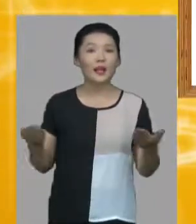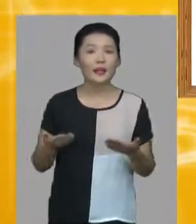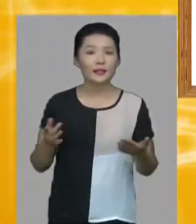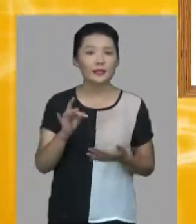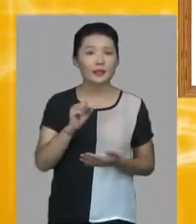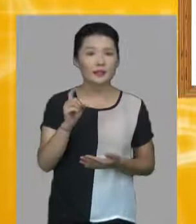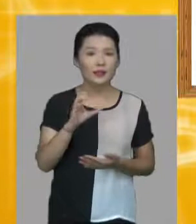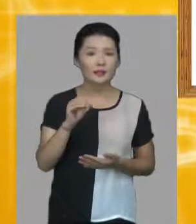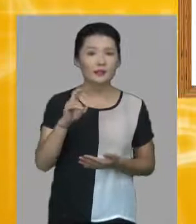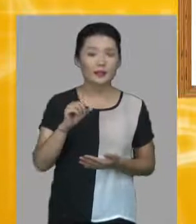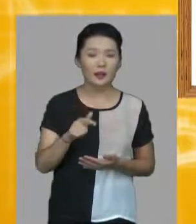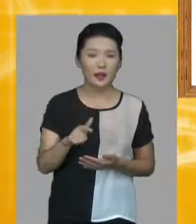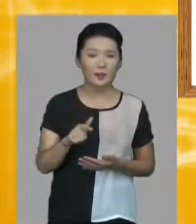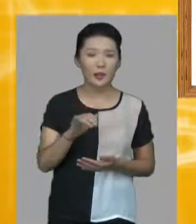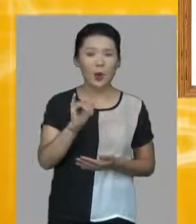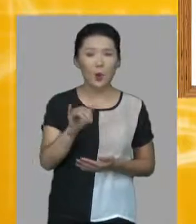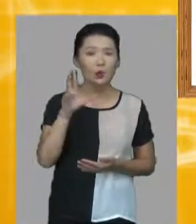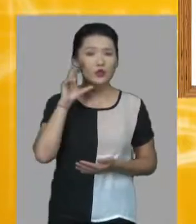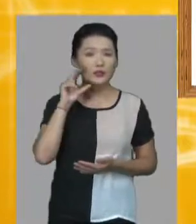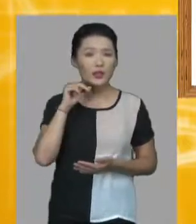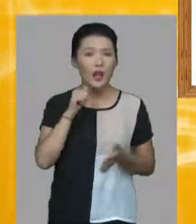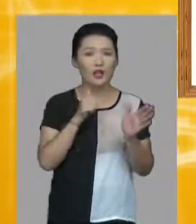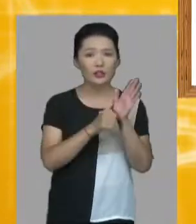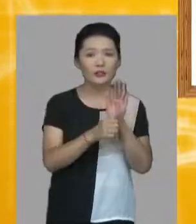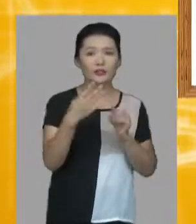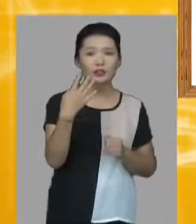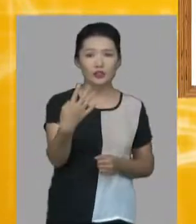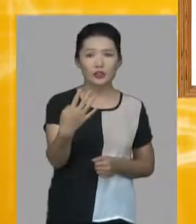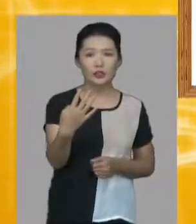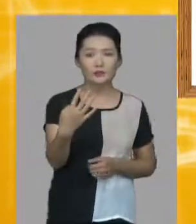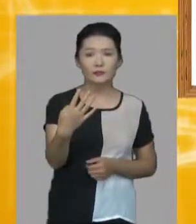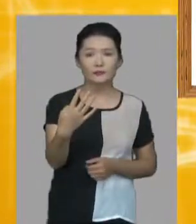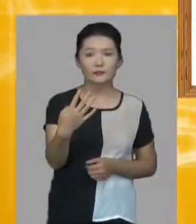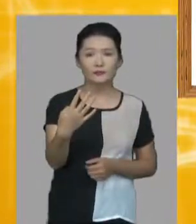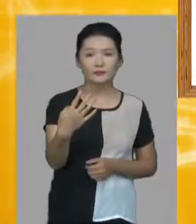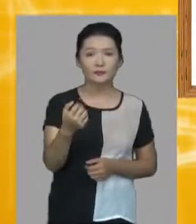Какие разрядные слагаемые у числа 64?